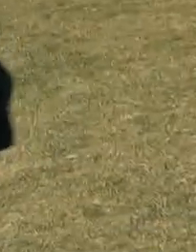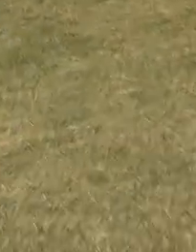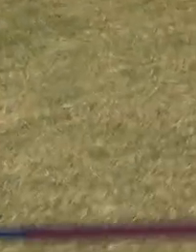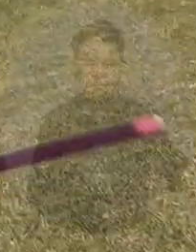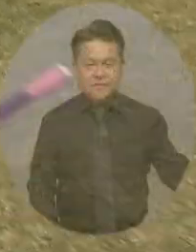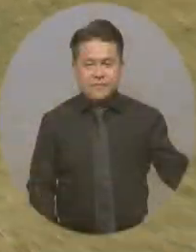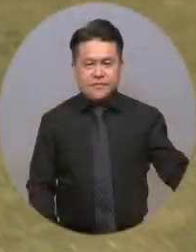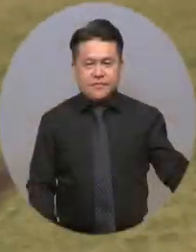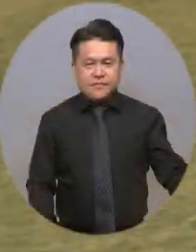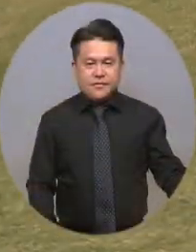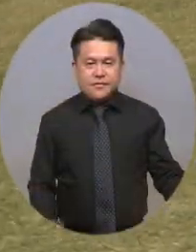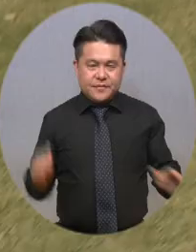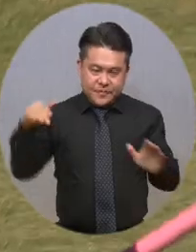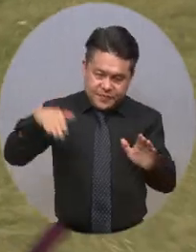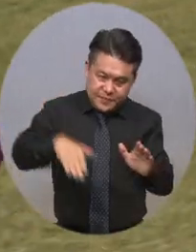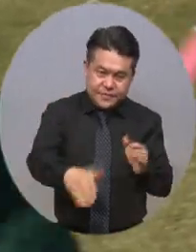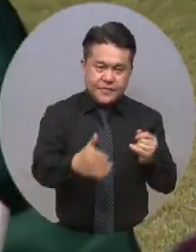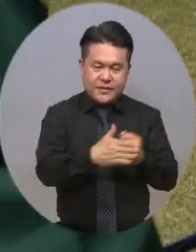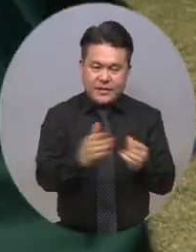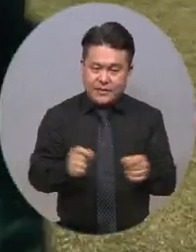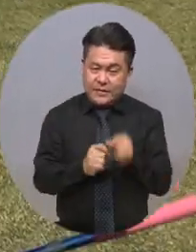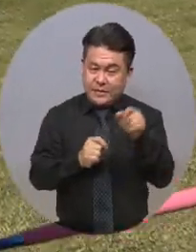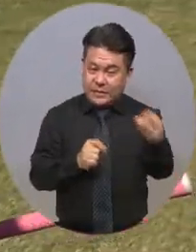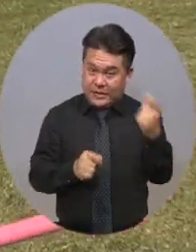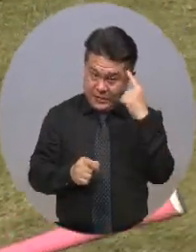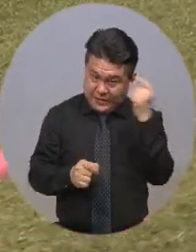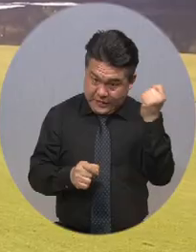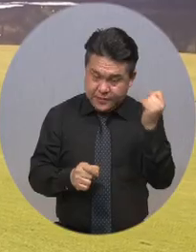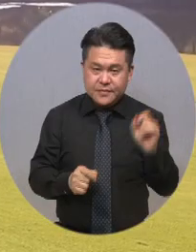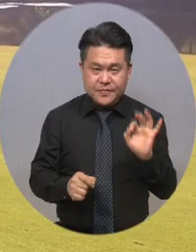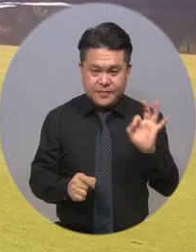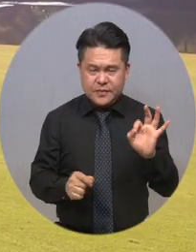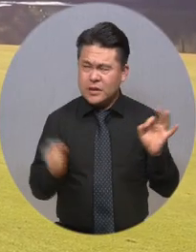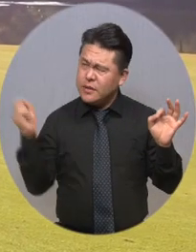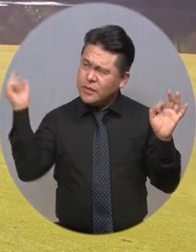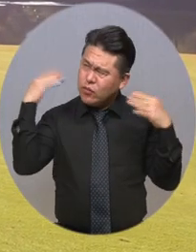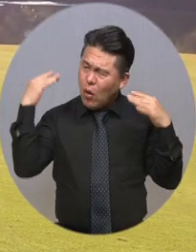내리막이기 때문에 길게 잡고. 어, 더워 더워 더워.